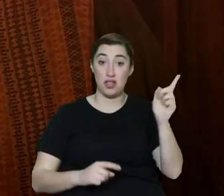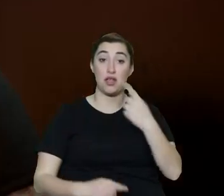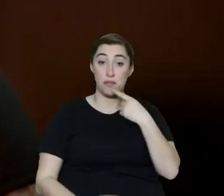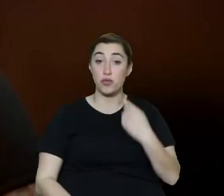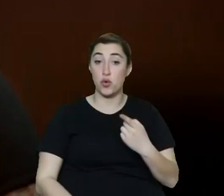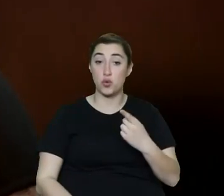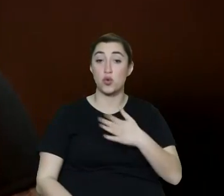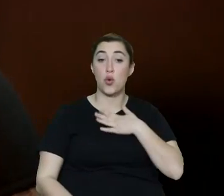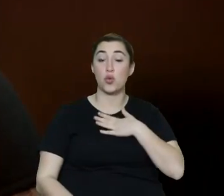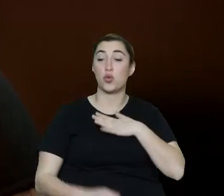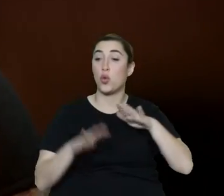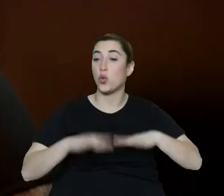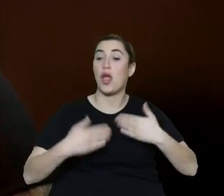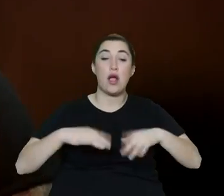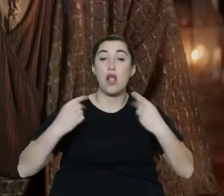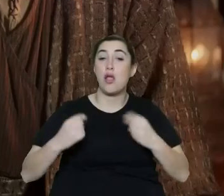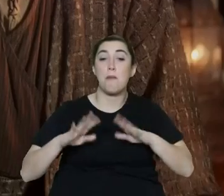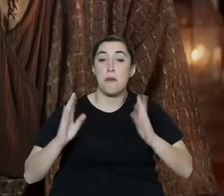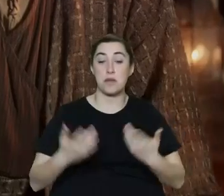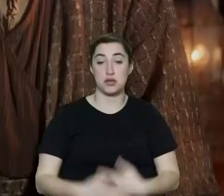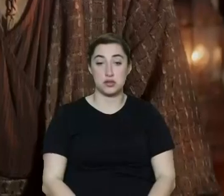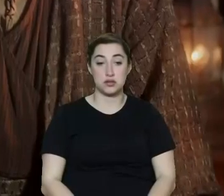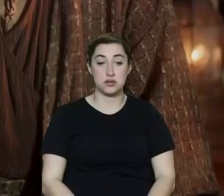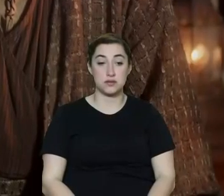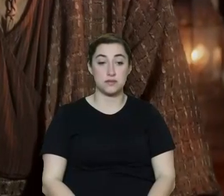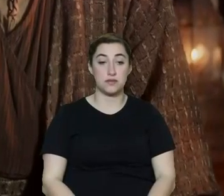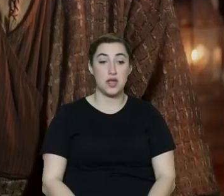diyenin de önüne duracak değiliz.